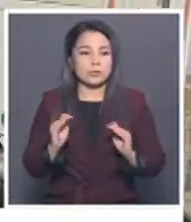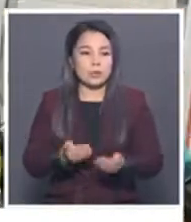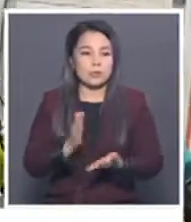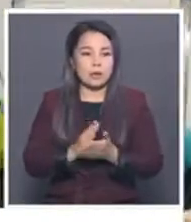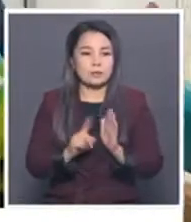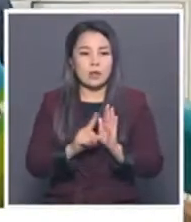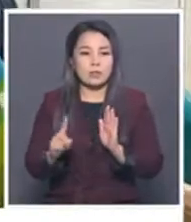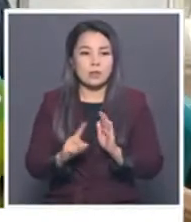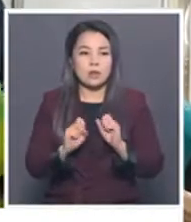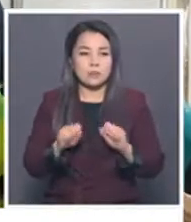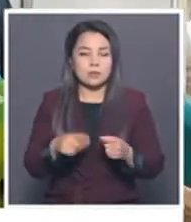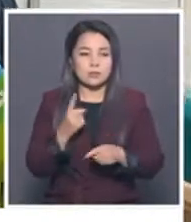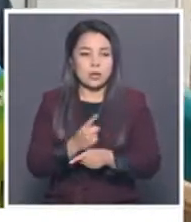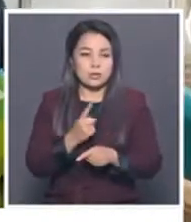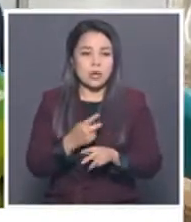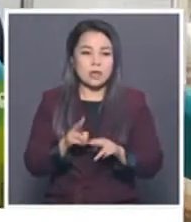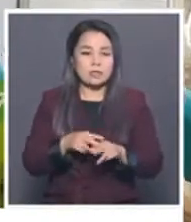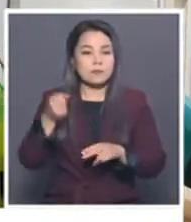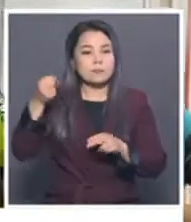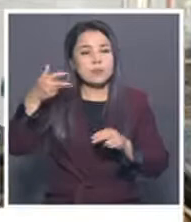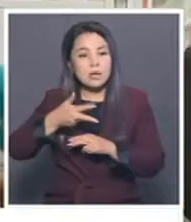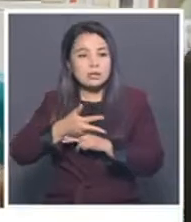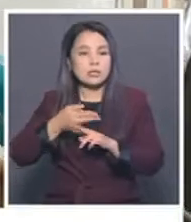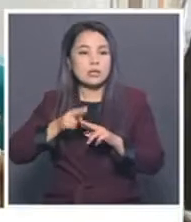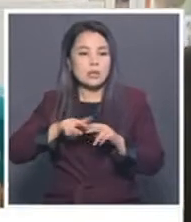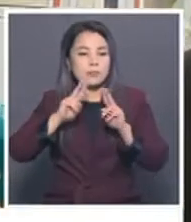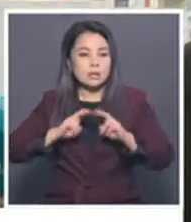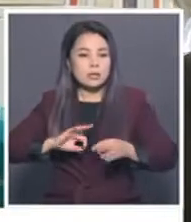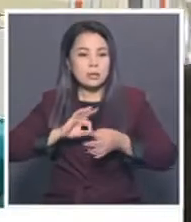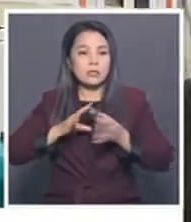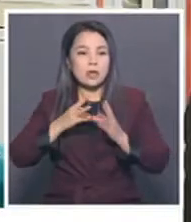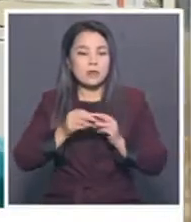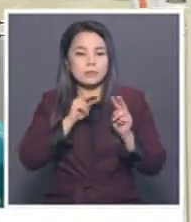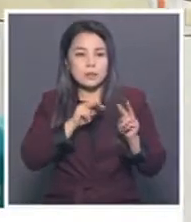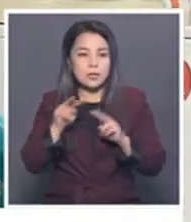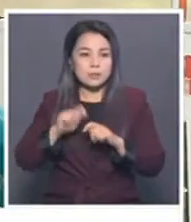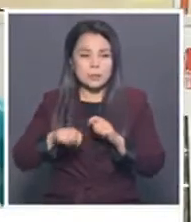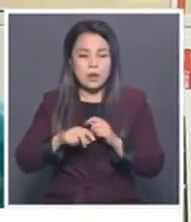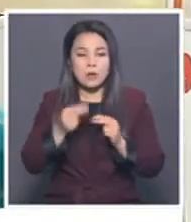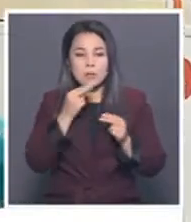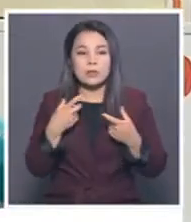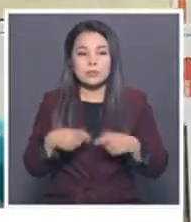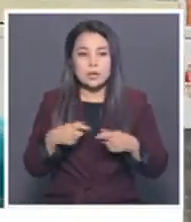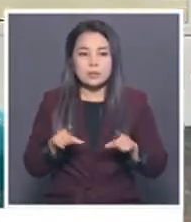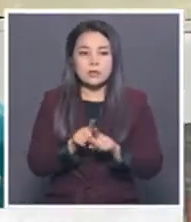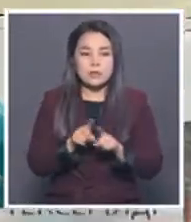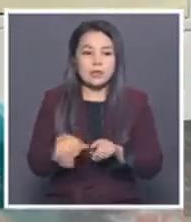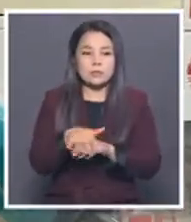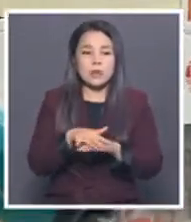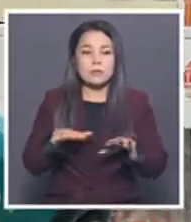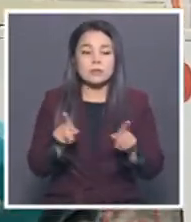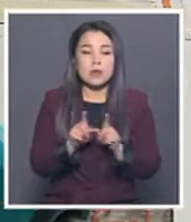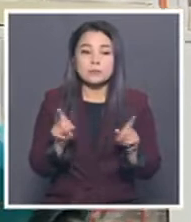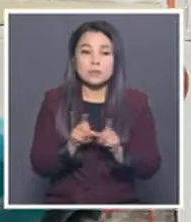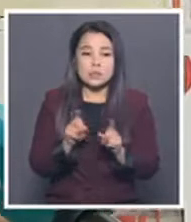екі адамнан артық кіргізбейміз. Барлығын бейне камера арқылы бақылау отырамыз. Осыған дейін азық-түлік сататын ірі дүкендеріміз солай жұмыс істеді.